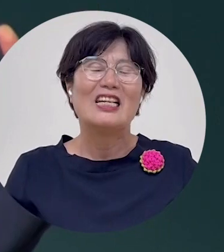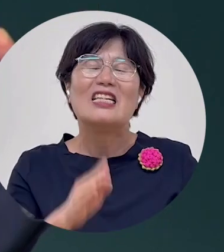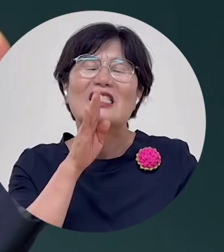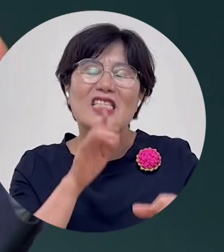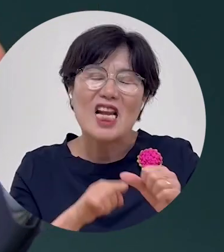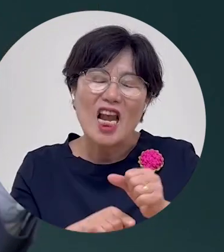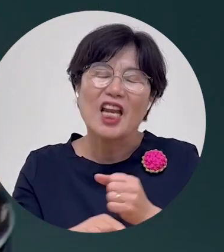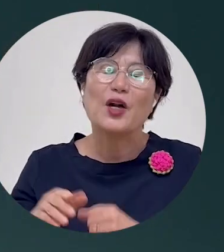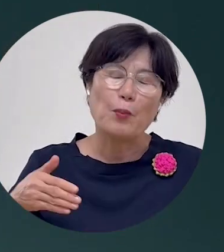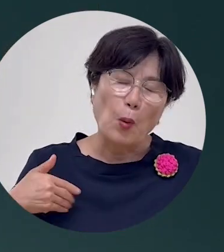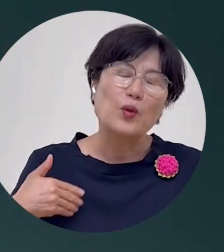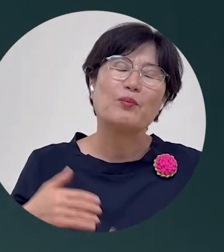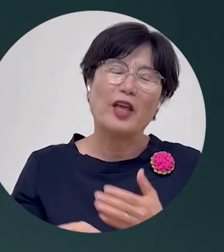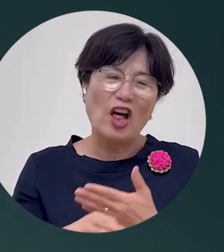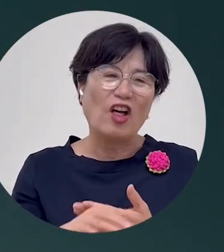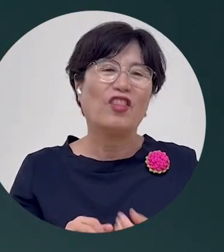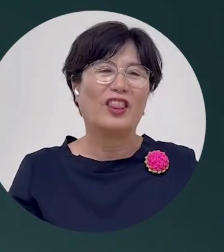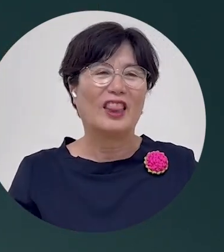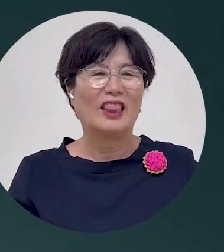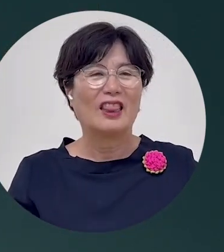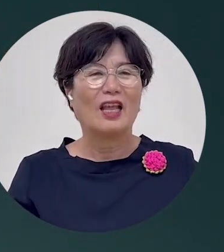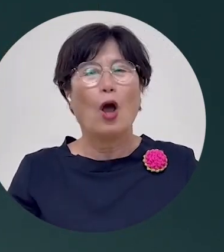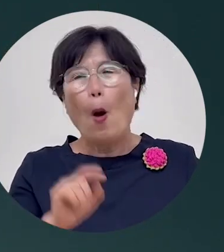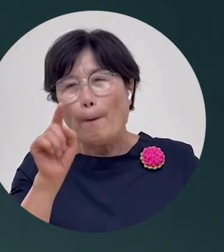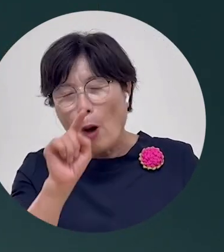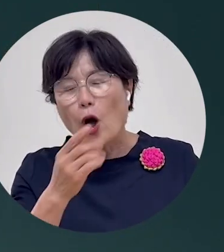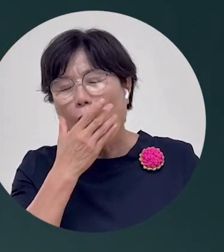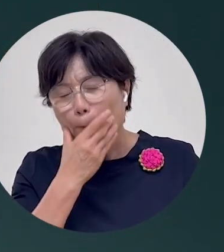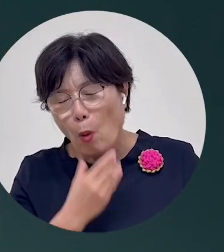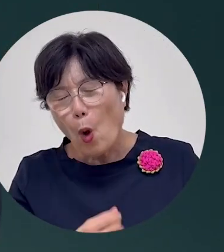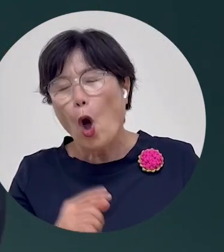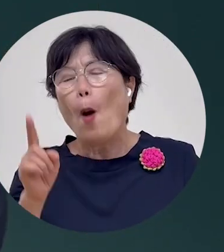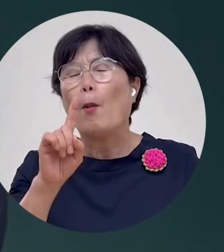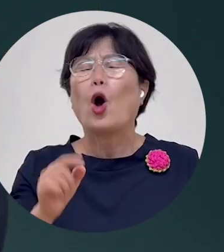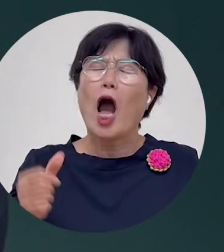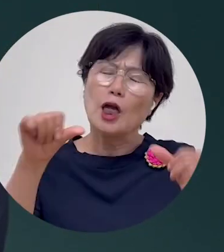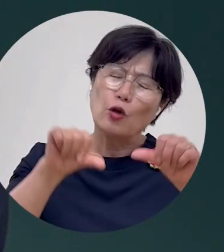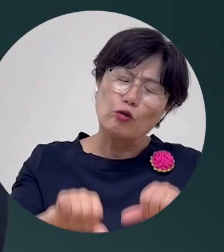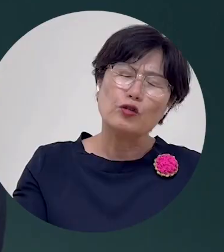진리를 모르면 뭐가 복인지 뭐가